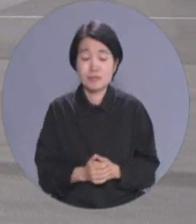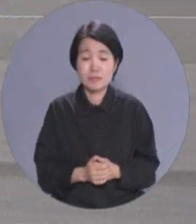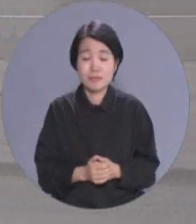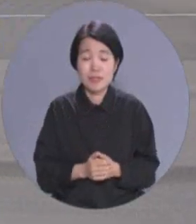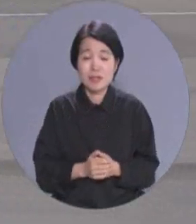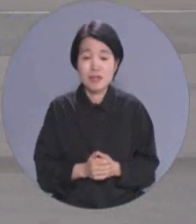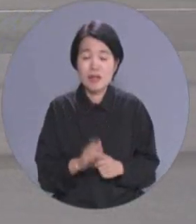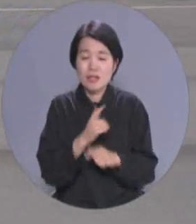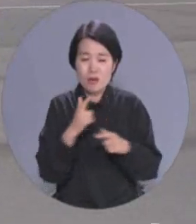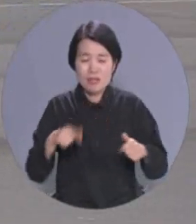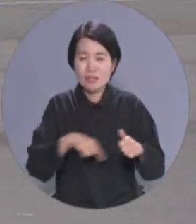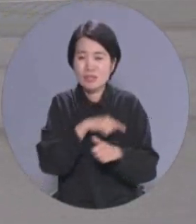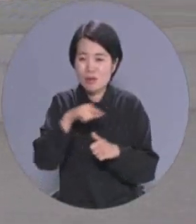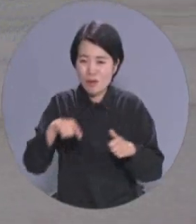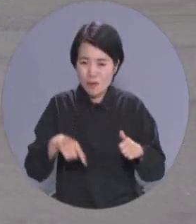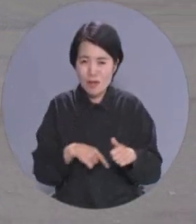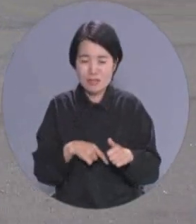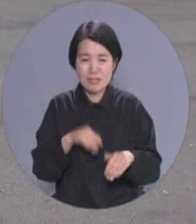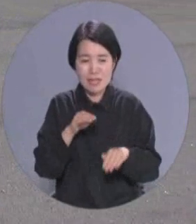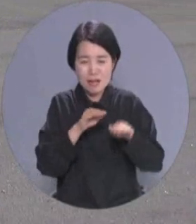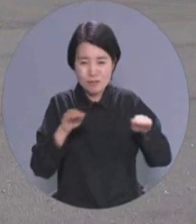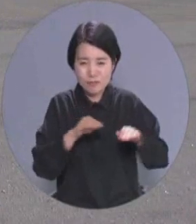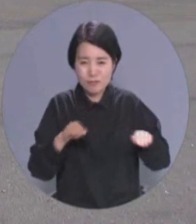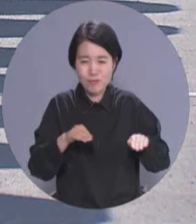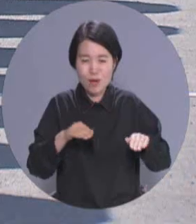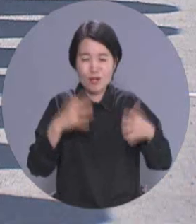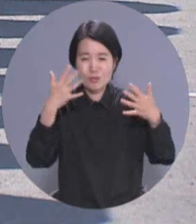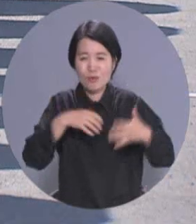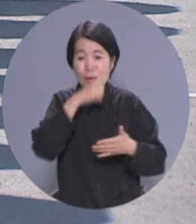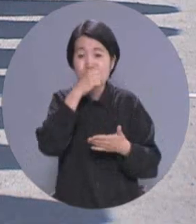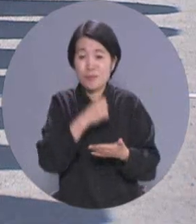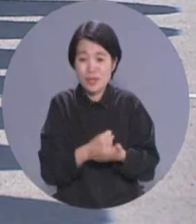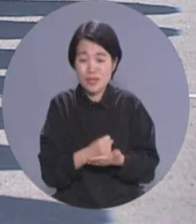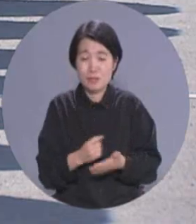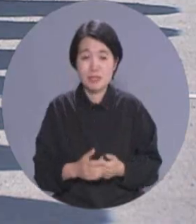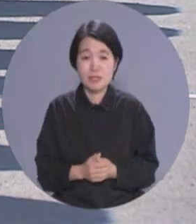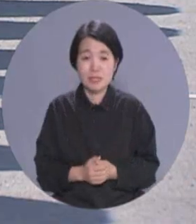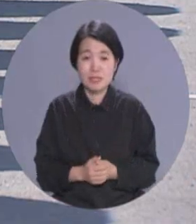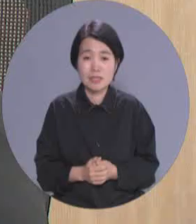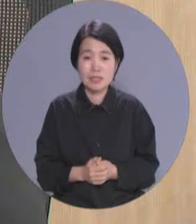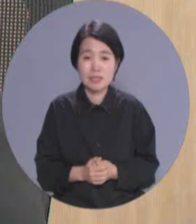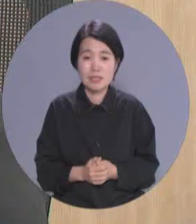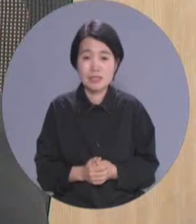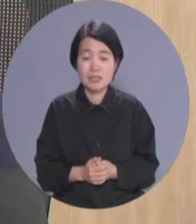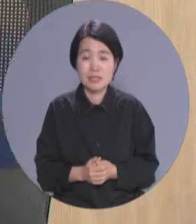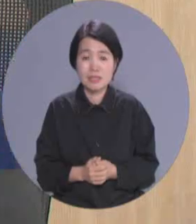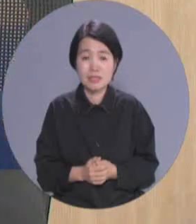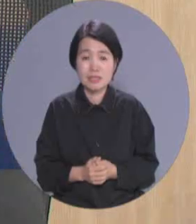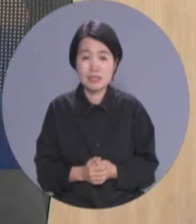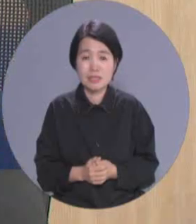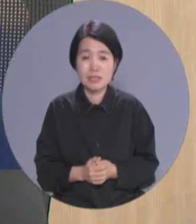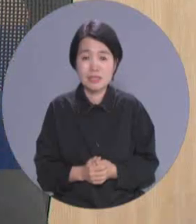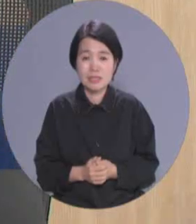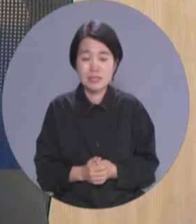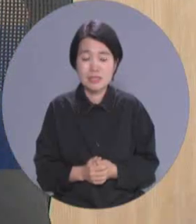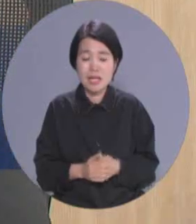광양항은 여러 가지 측면에서 자동차 환적 조건이 좋은 편입니다 그 일곱 개 선상이 많 다 보니 또